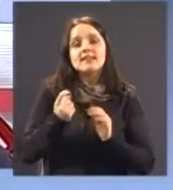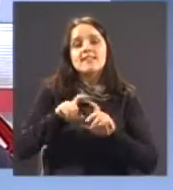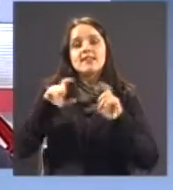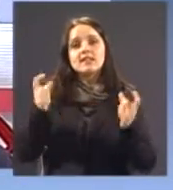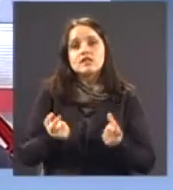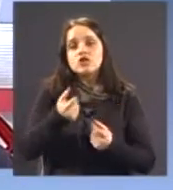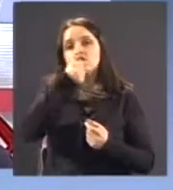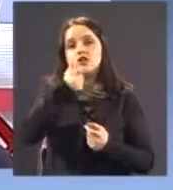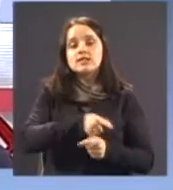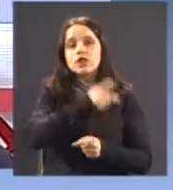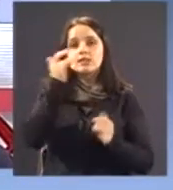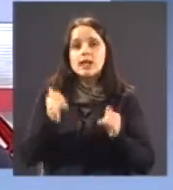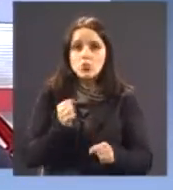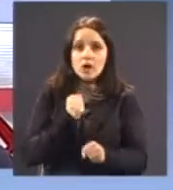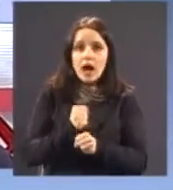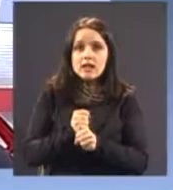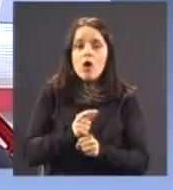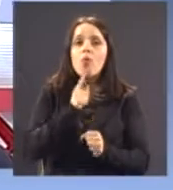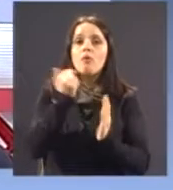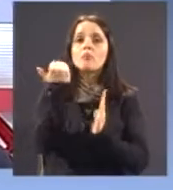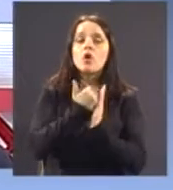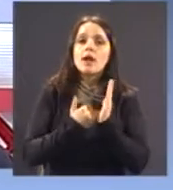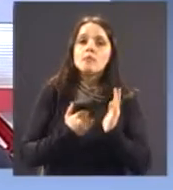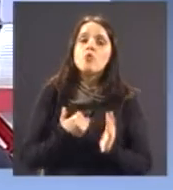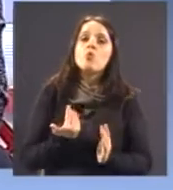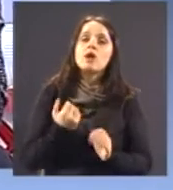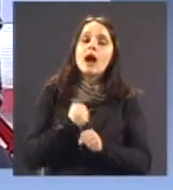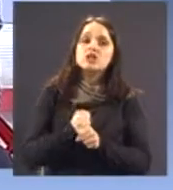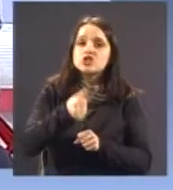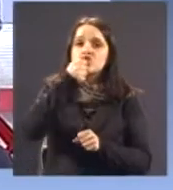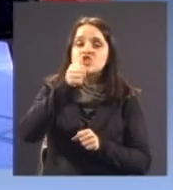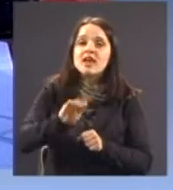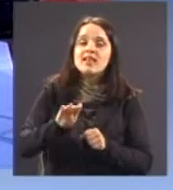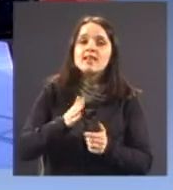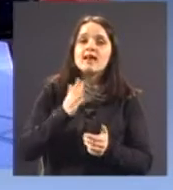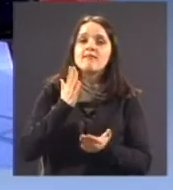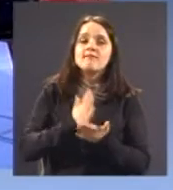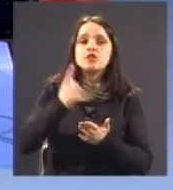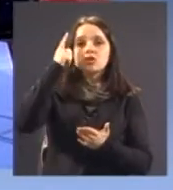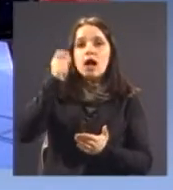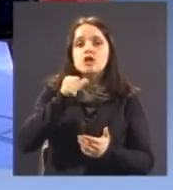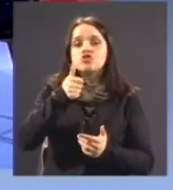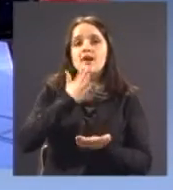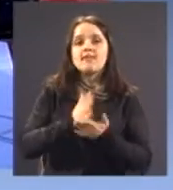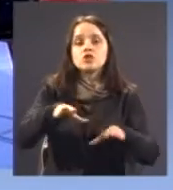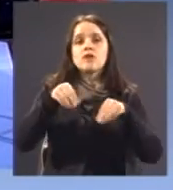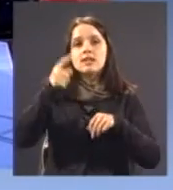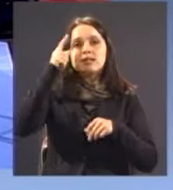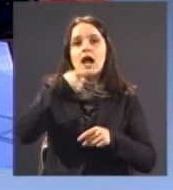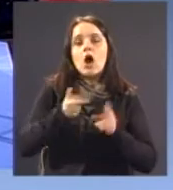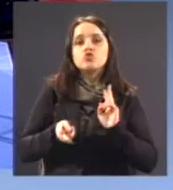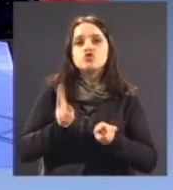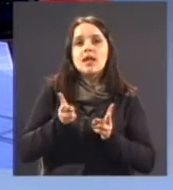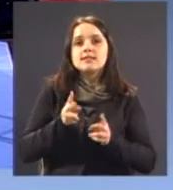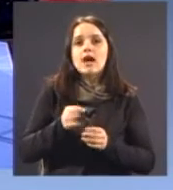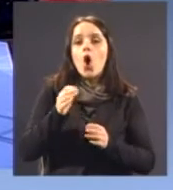sad uradilo, koji program je urađen, što je dijete usvojilo. Dakle, da zna sama učiteljica odakle početi. I jasno,